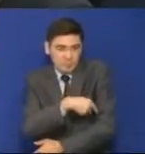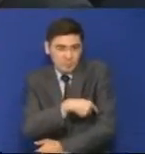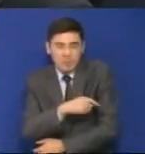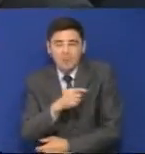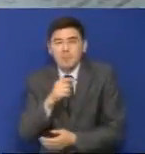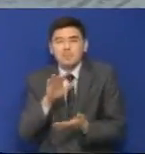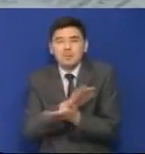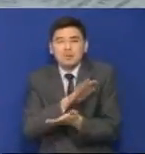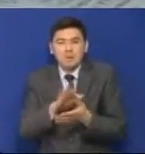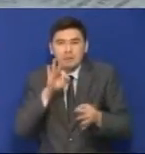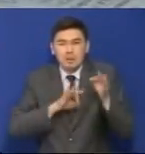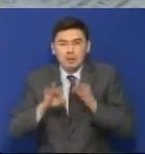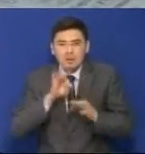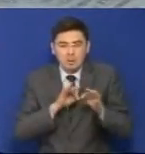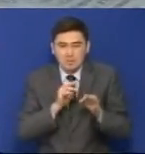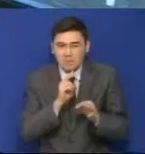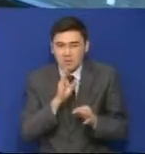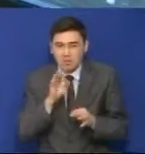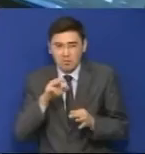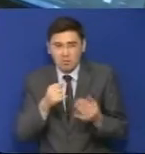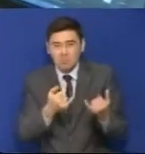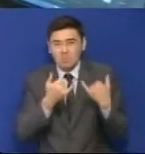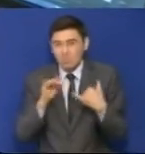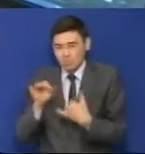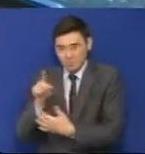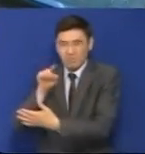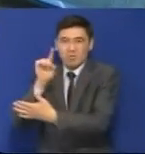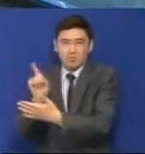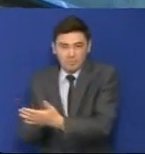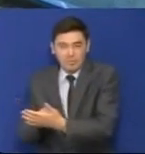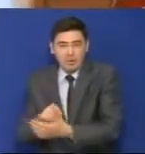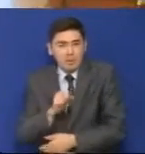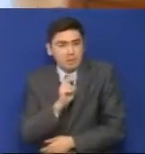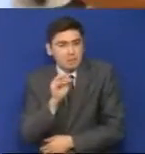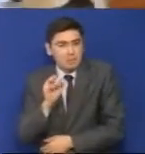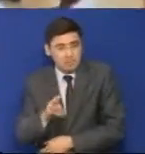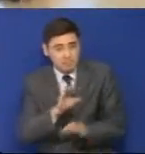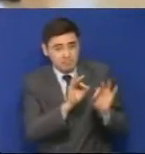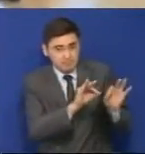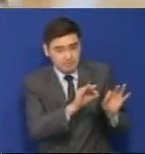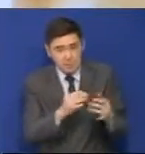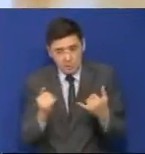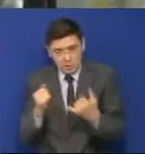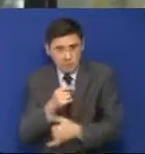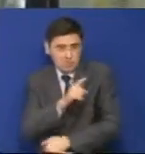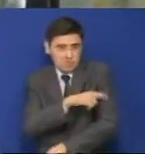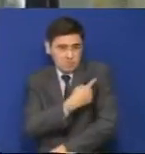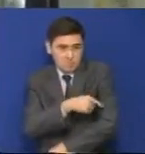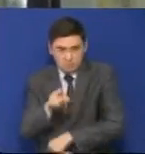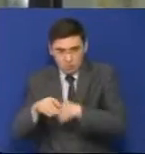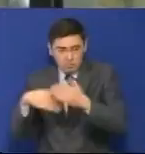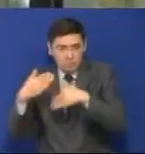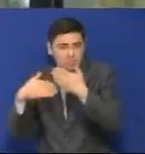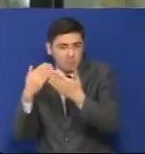тегін дәрілік препараттарға қатысты сауалдар болды. Ермак Сәлімовтің атап өткеніндей, денсаулық сақтау саласы қарқынды даму үстінде.